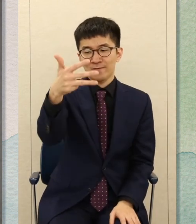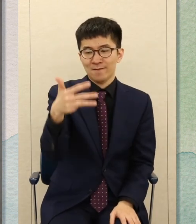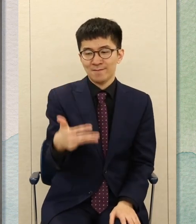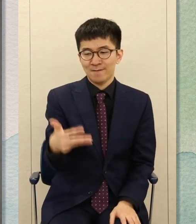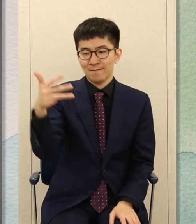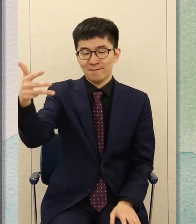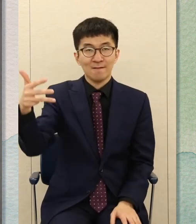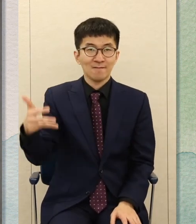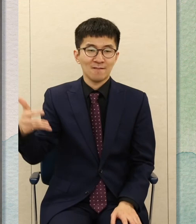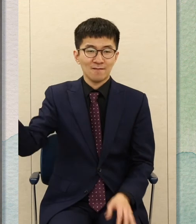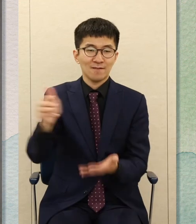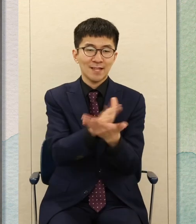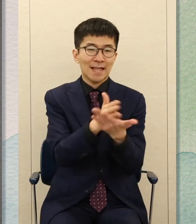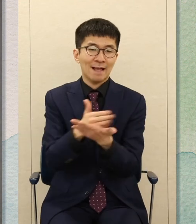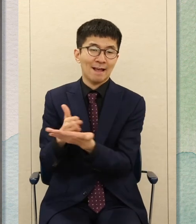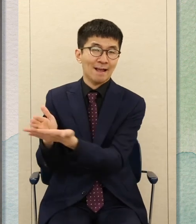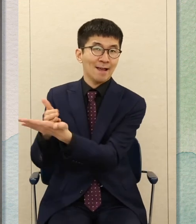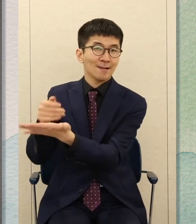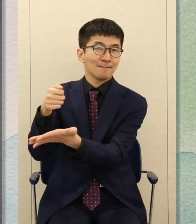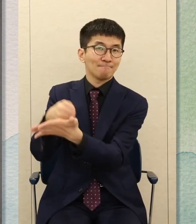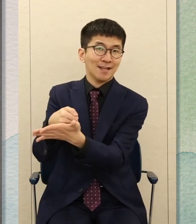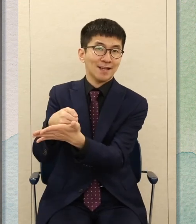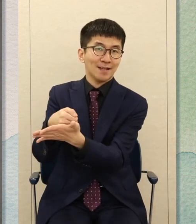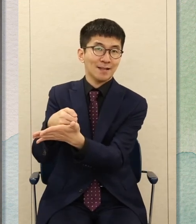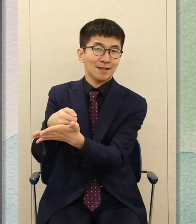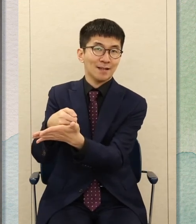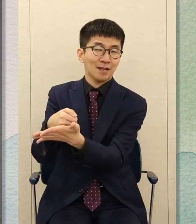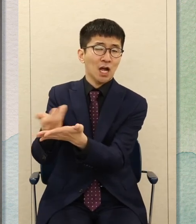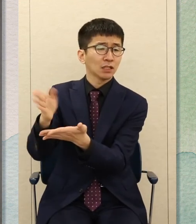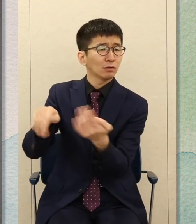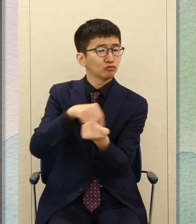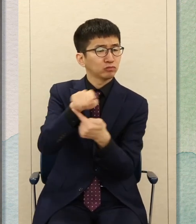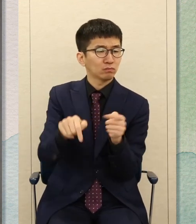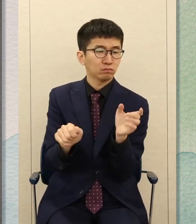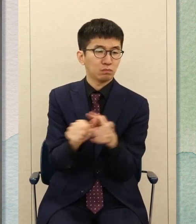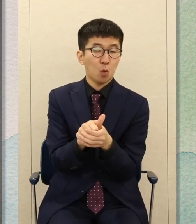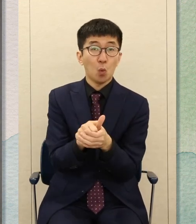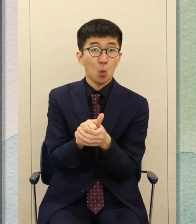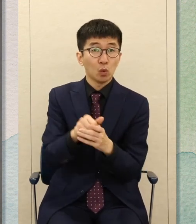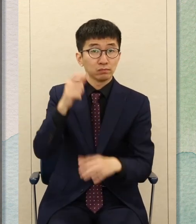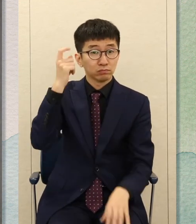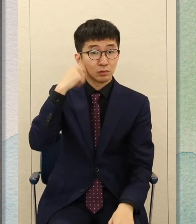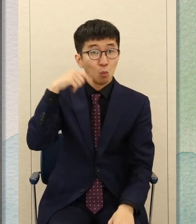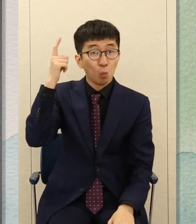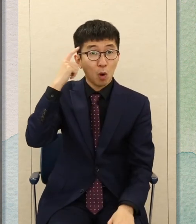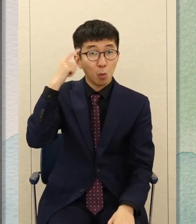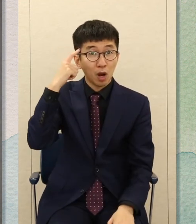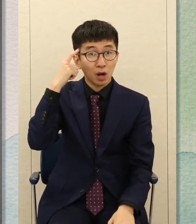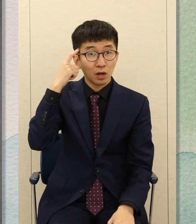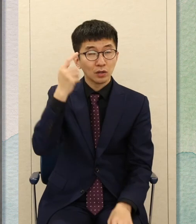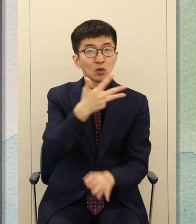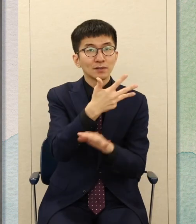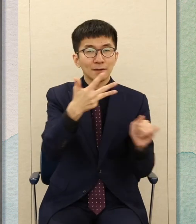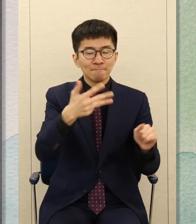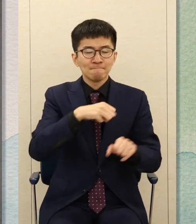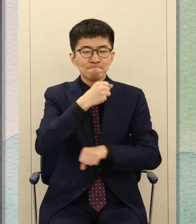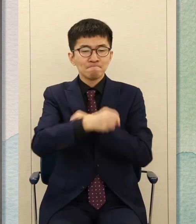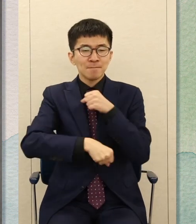8명씩 나누는데 굉장히 특이한 방식으로 운영을 하는데요. 그 8명을 운영진에서 임의로